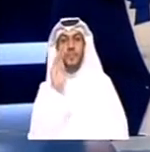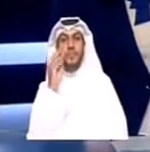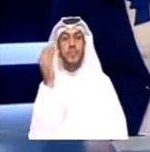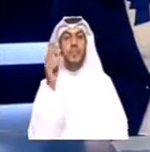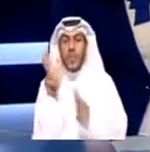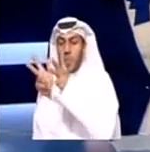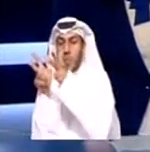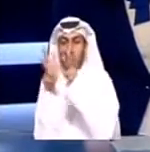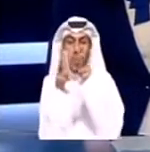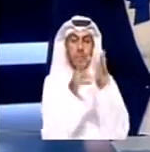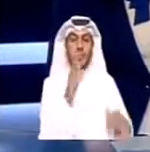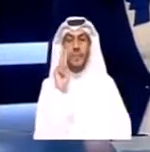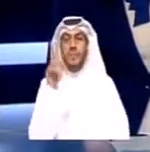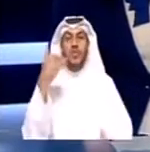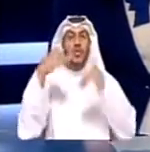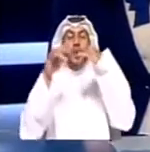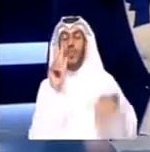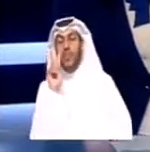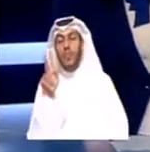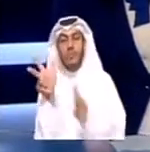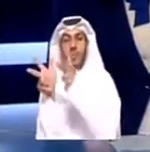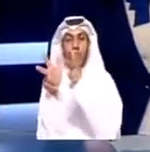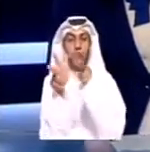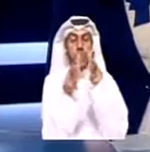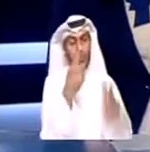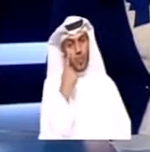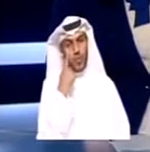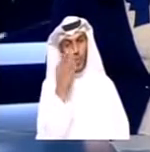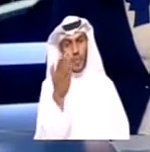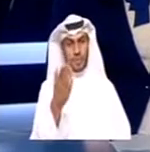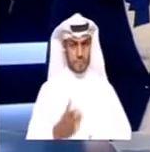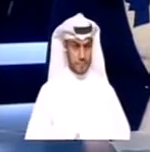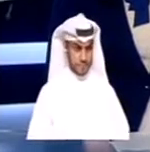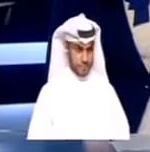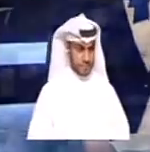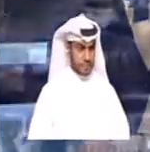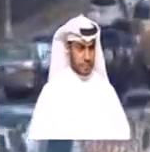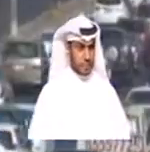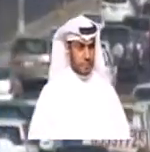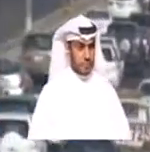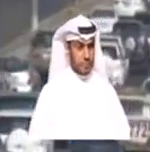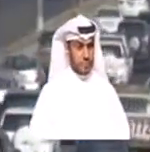راصدا حركة المرور وحركة قوى الأمن في تسهيلها.